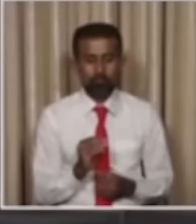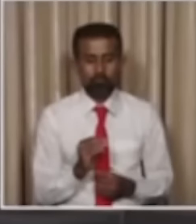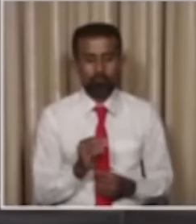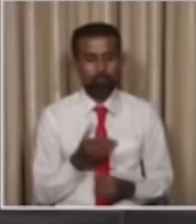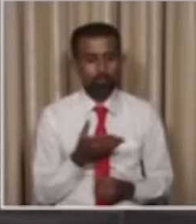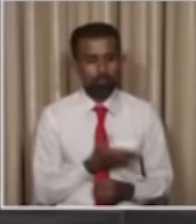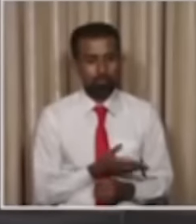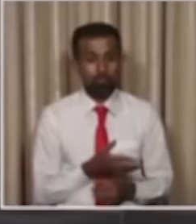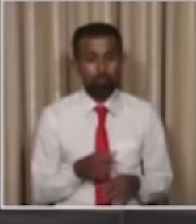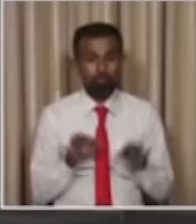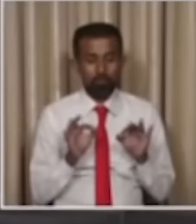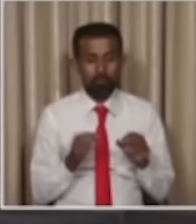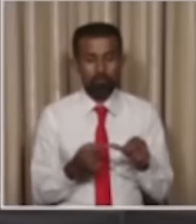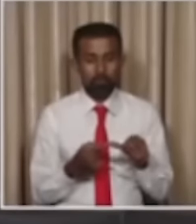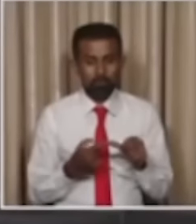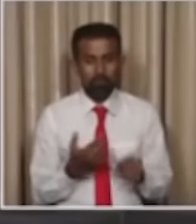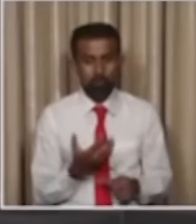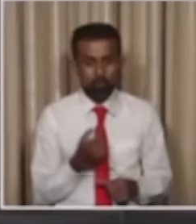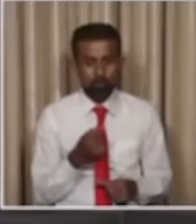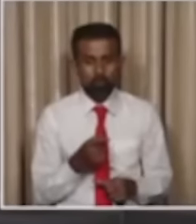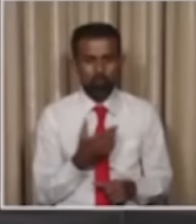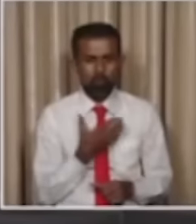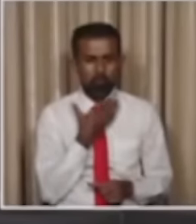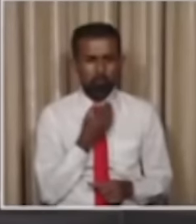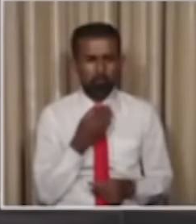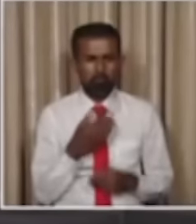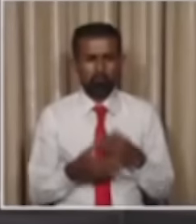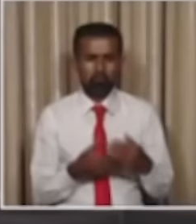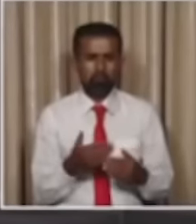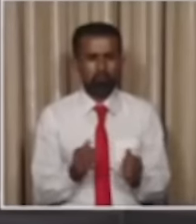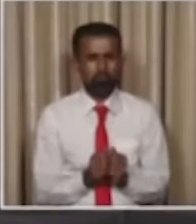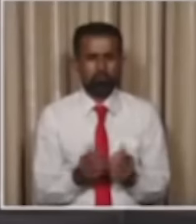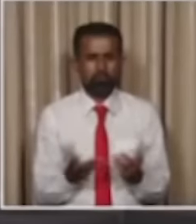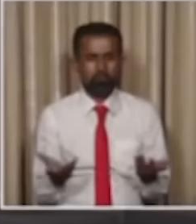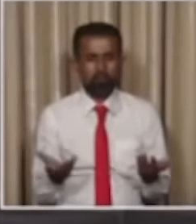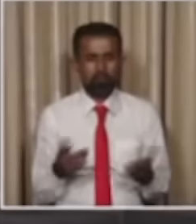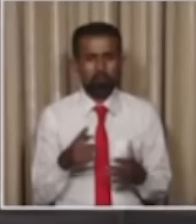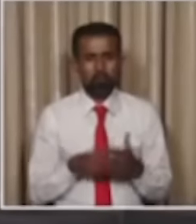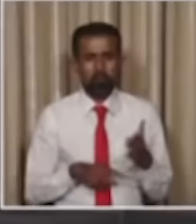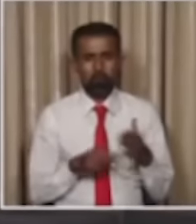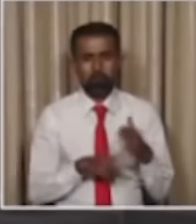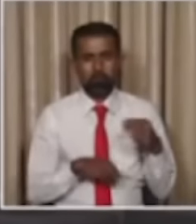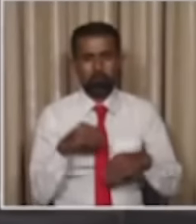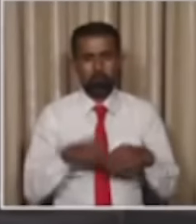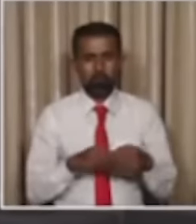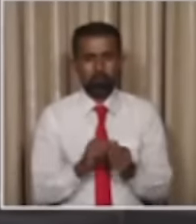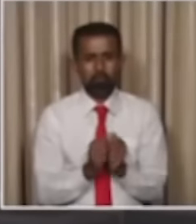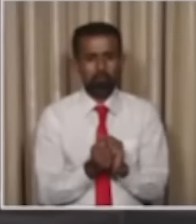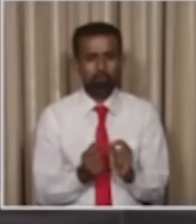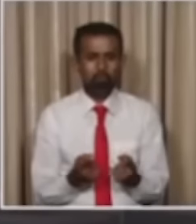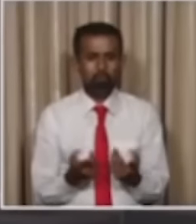මේකට හරි උත්තරයක්, මේක බොරුවට ඇදගෙන යන්නේ නැතුව දේශපාලනයට හරව ගන්න